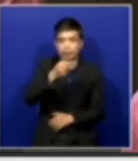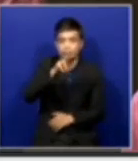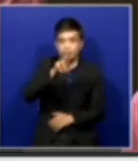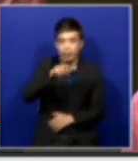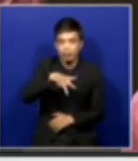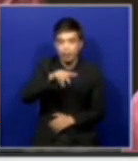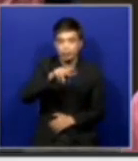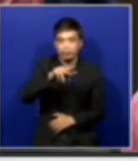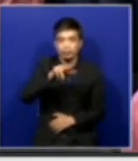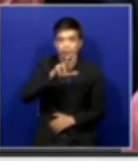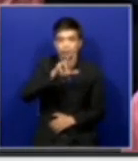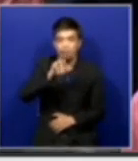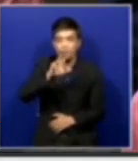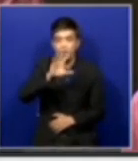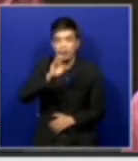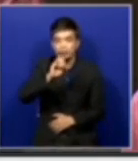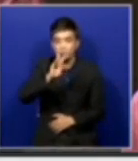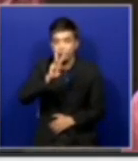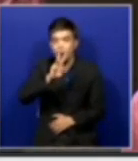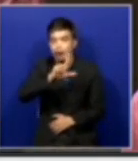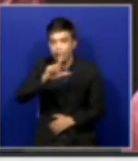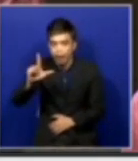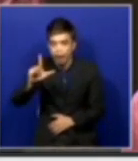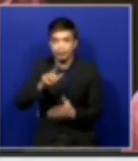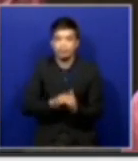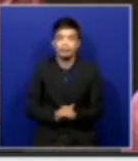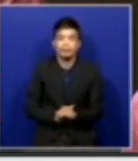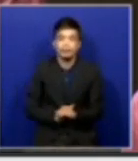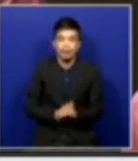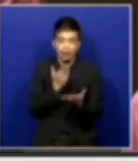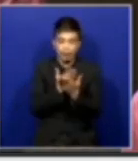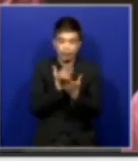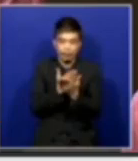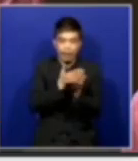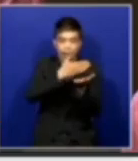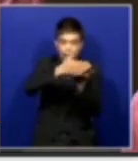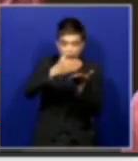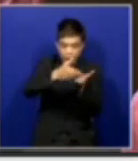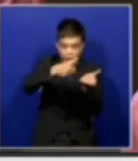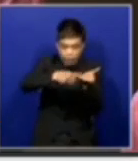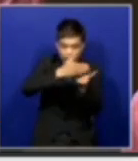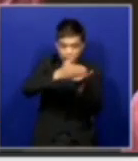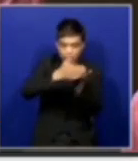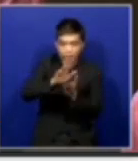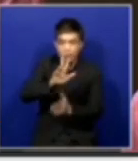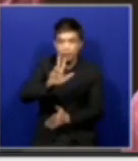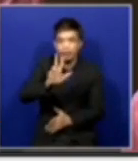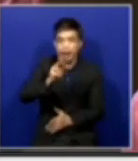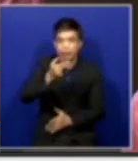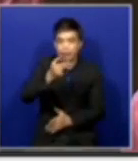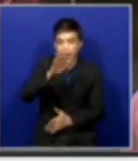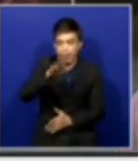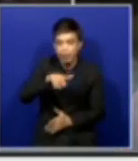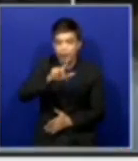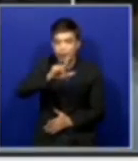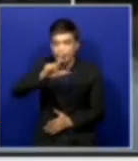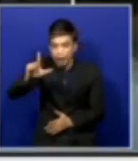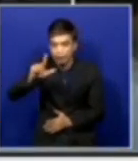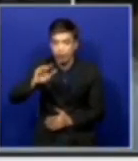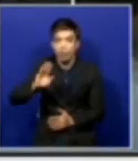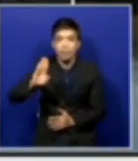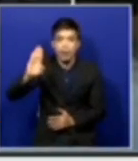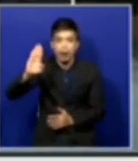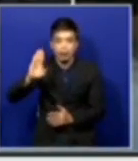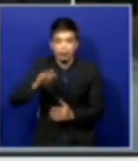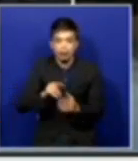13,256 ล้านแล้วก็เพื่อชำระหนี้นะครับภาครัฐเนี่ยอีก 35,000 กว่าล้านนะครับซึ่งมีประเด็นก็คือ